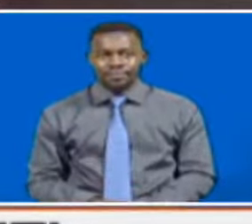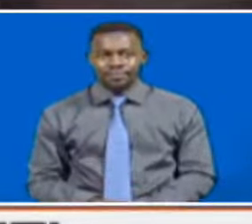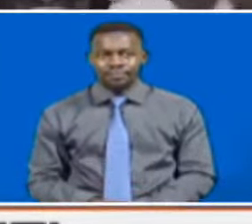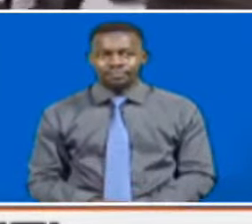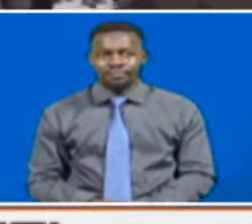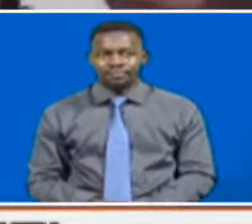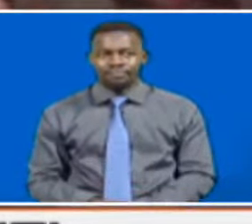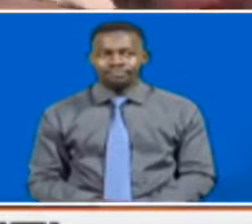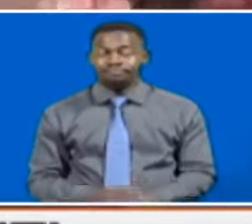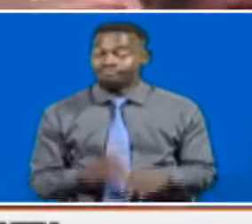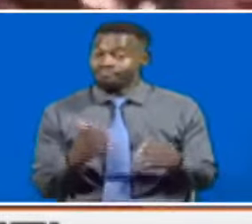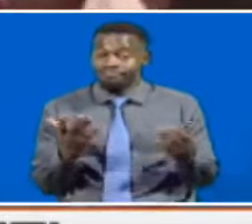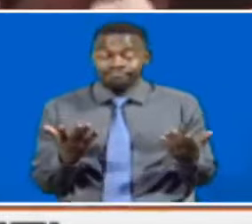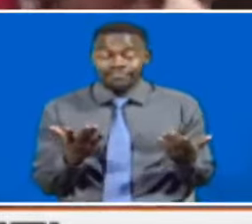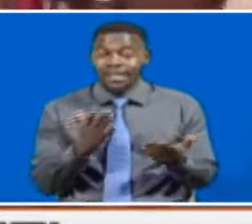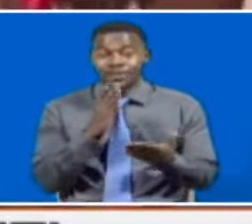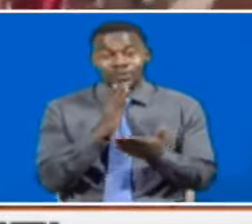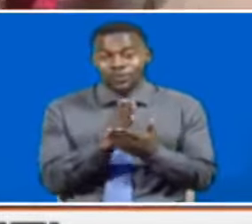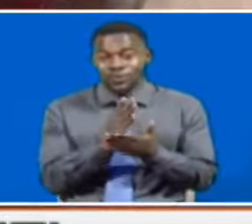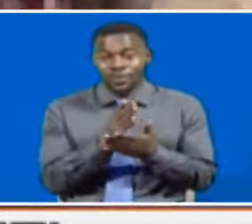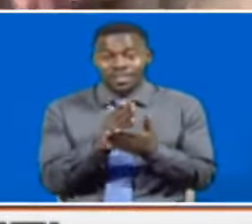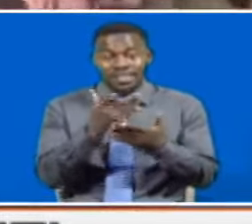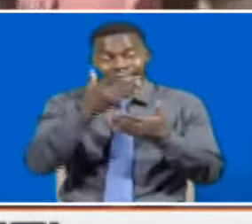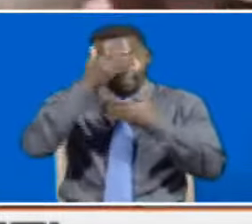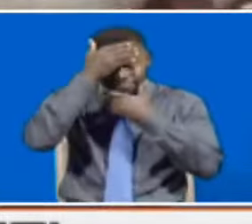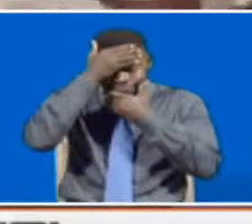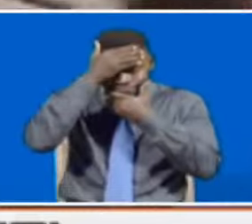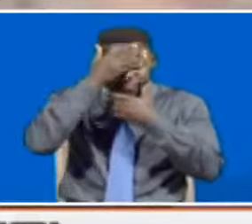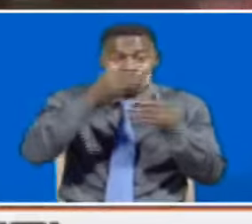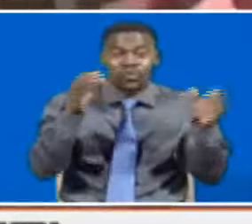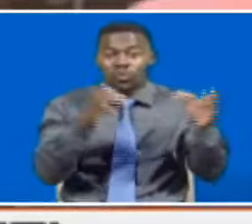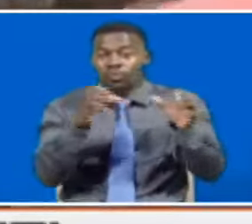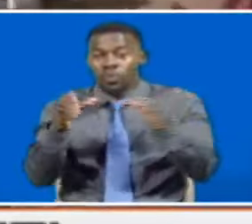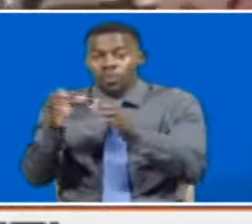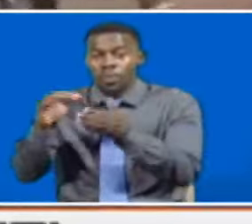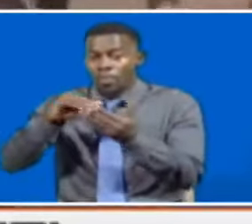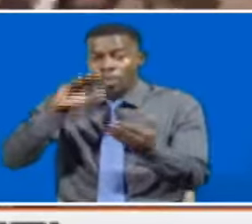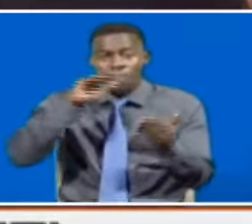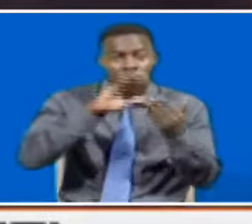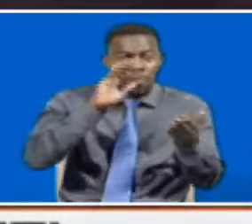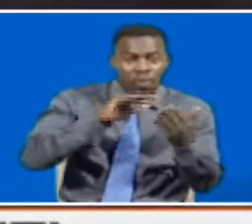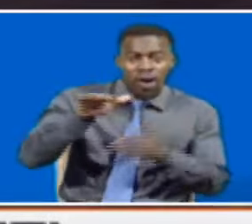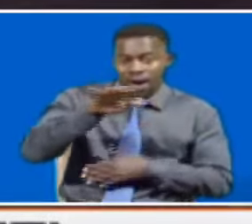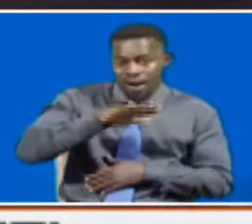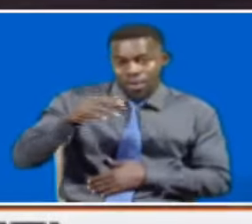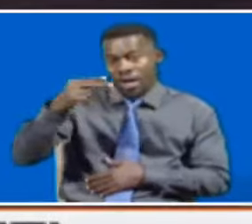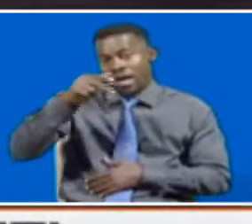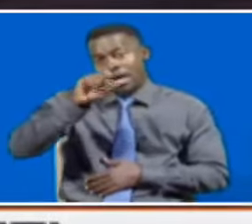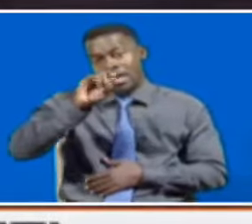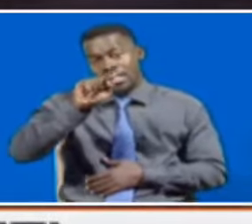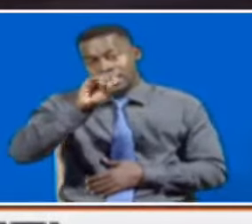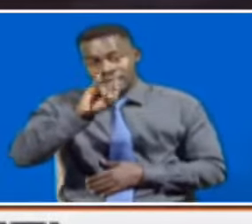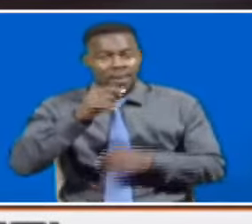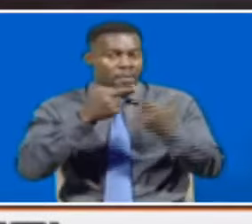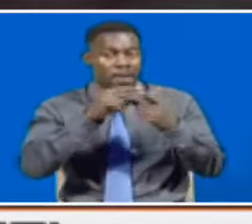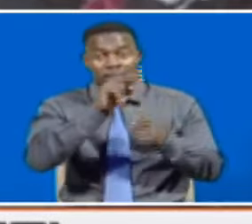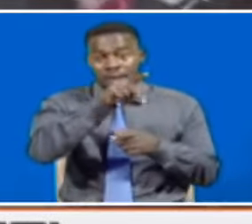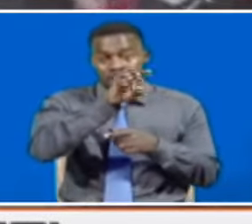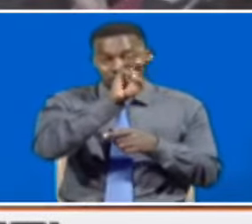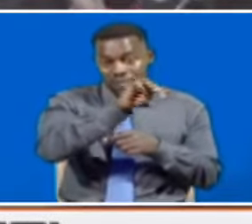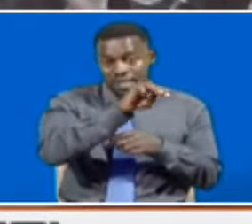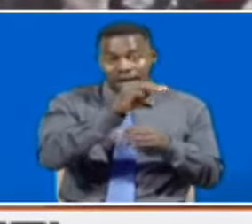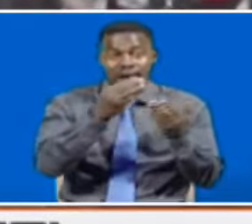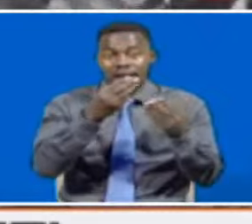Lisilobudi hubidi. Ni ushindi mkubwa kwa magenge ya Haiti, kwani sasa ni rasmi kuwa Ariel Henry sasa amesalimu amri na